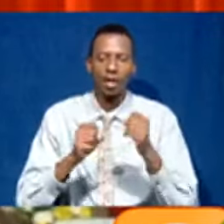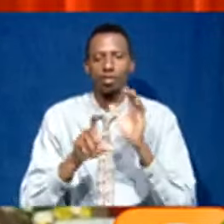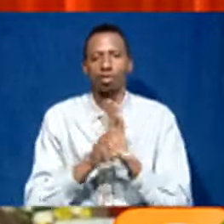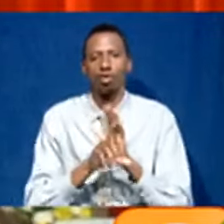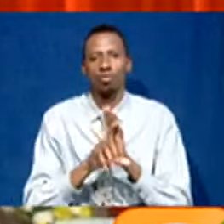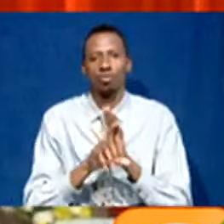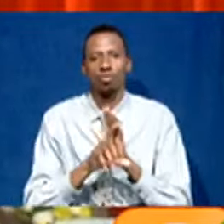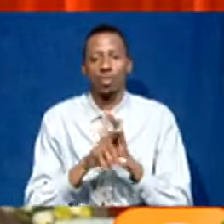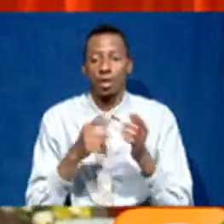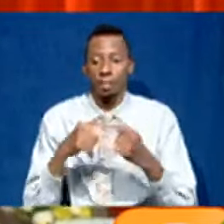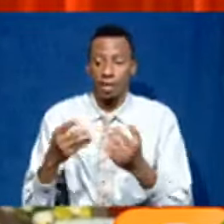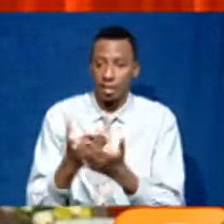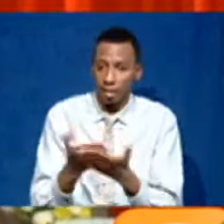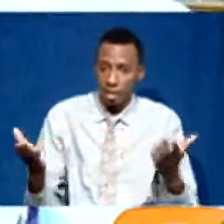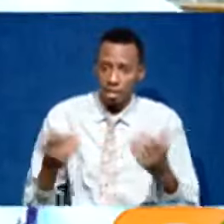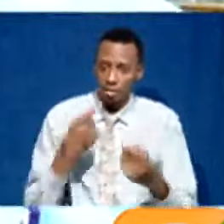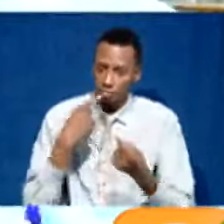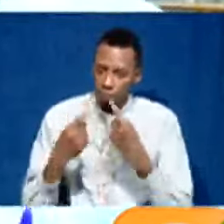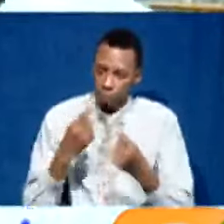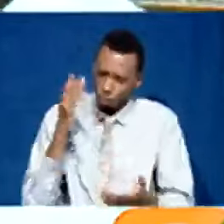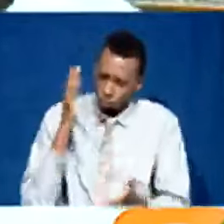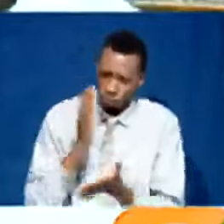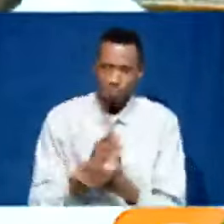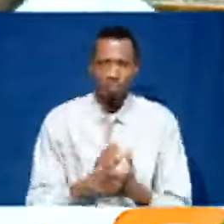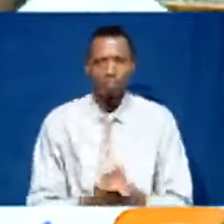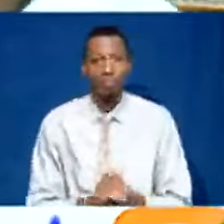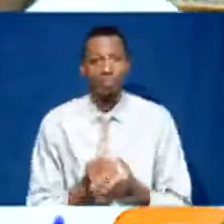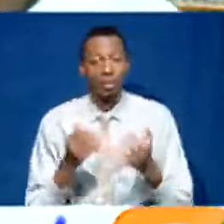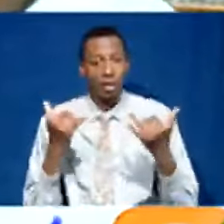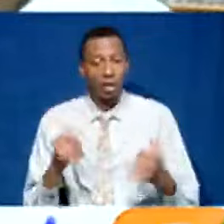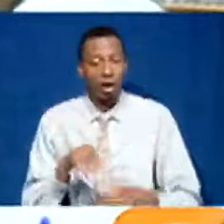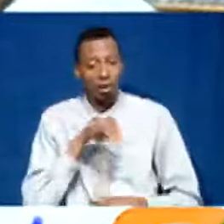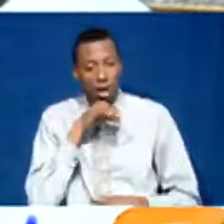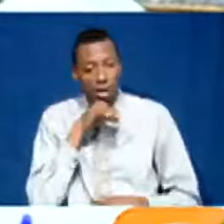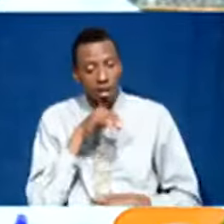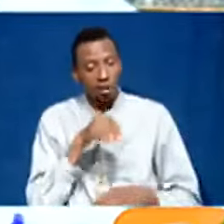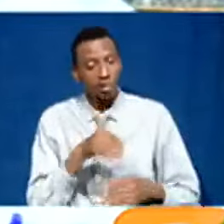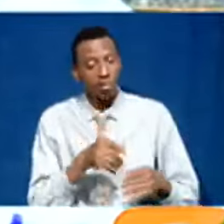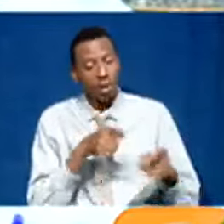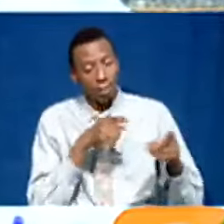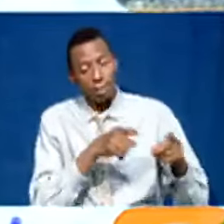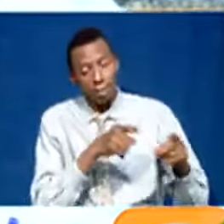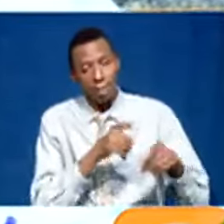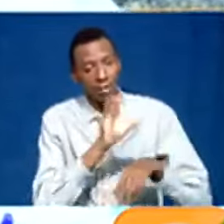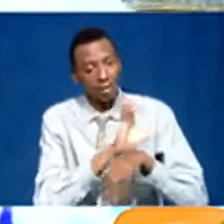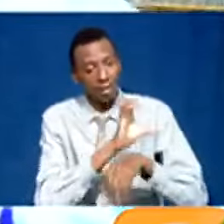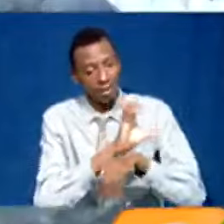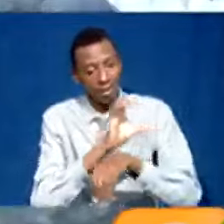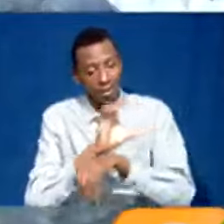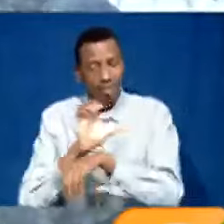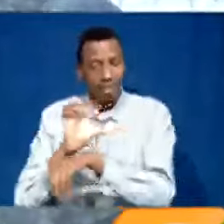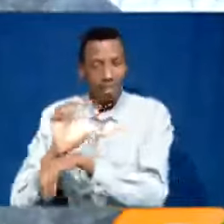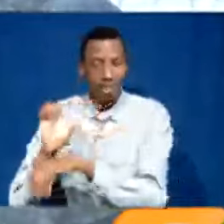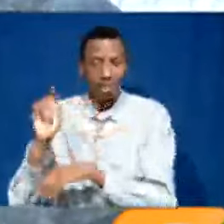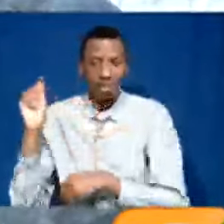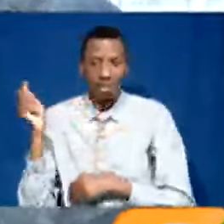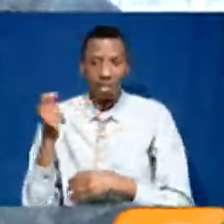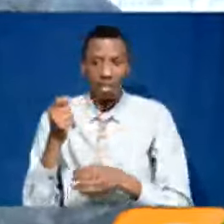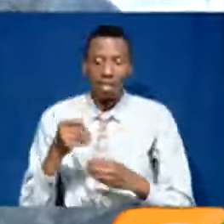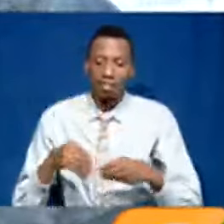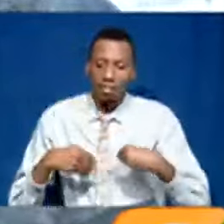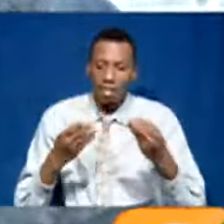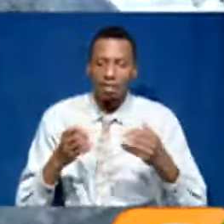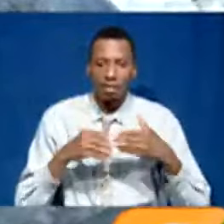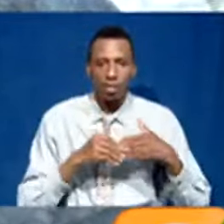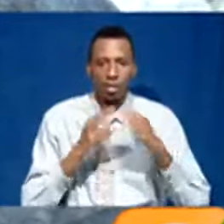they spoke the truth to power. Sasa Odinga anakosoa makanisa nchini kwa kuwapa viongozi nafasi ya kutumia madhabahu